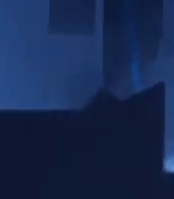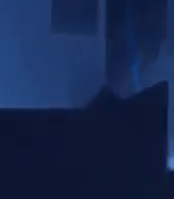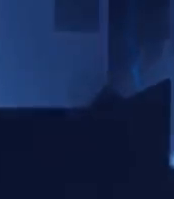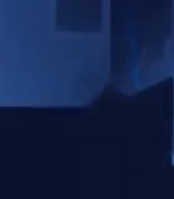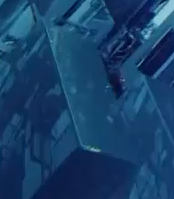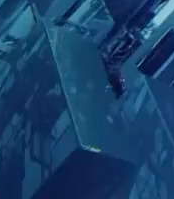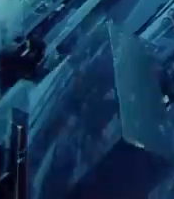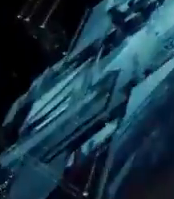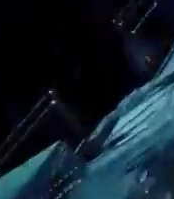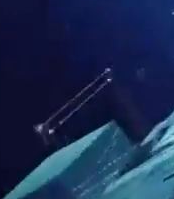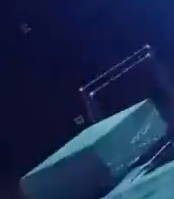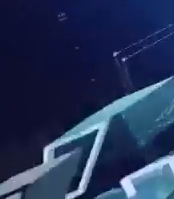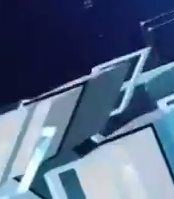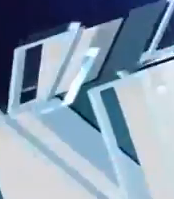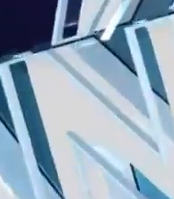арнасы.